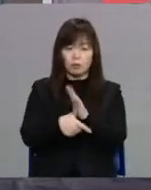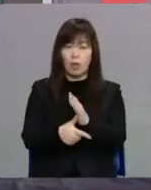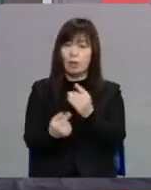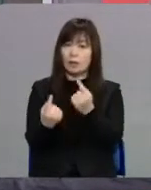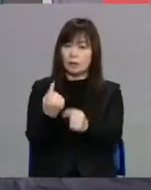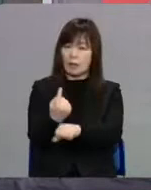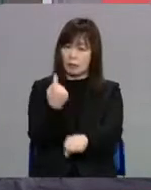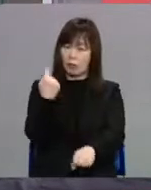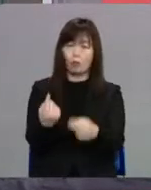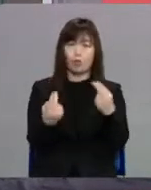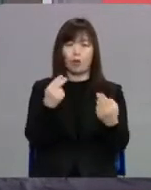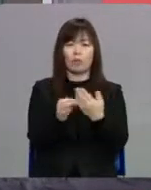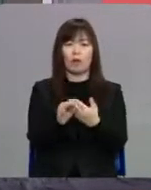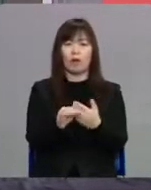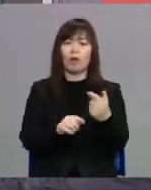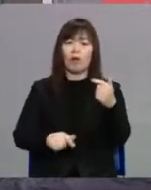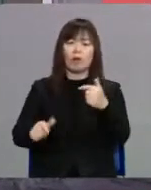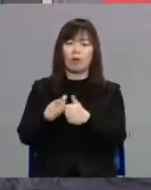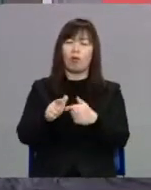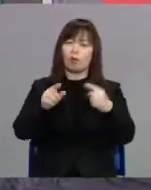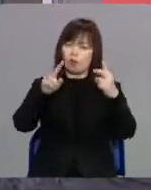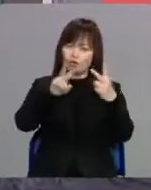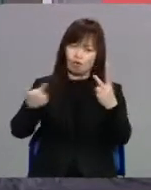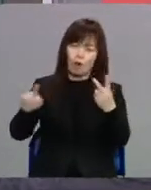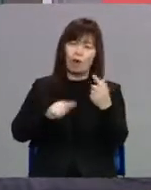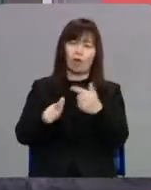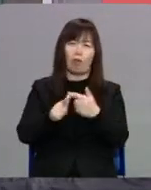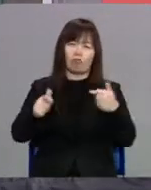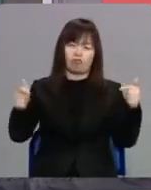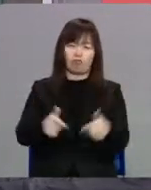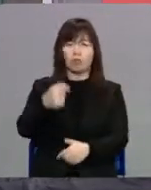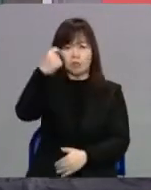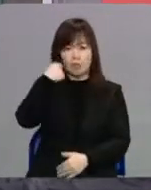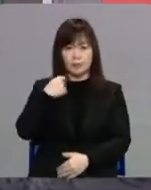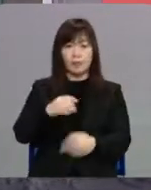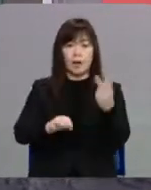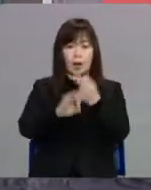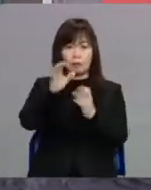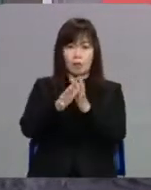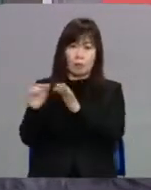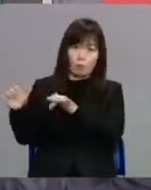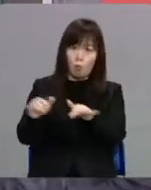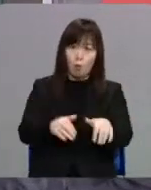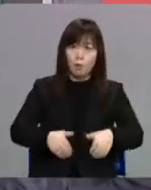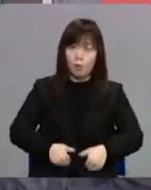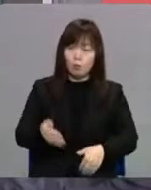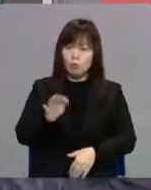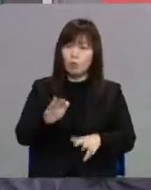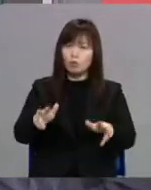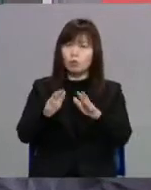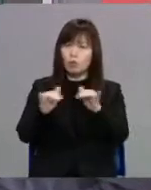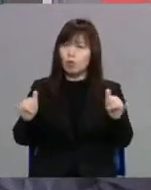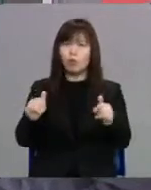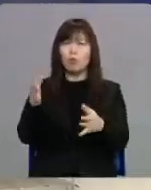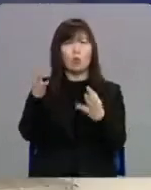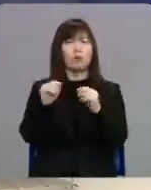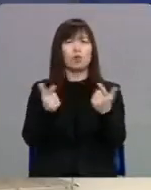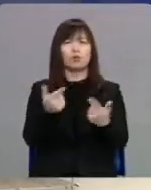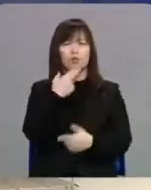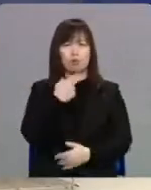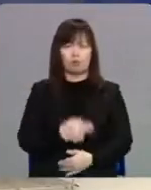작년 비교해서는 또 배가 더 줄은 것 같아요. 오전에 많이 와야 되는데 오전에도 아무 환산하잖아요,